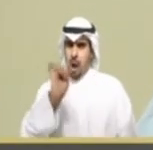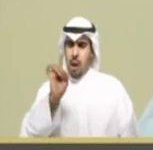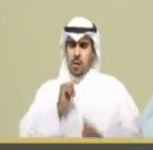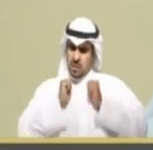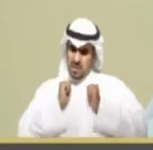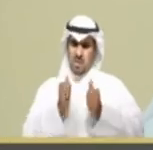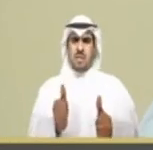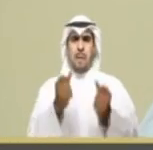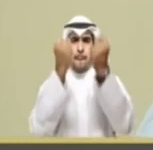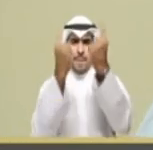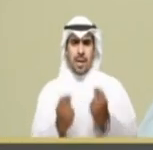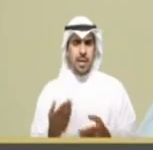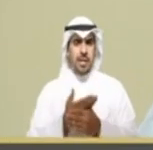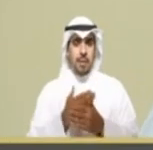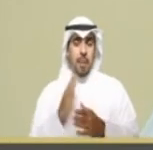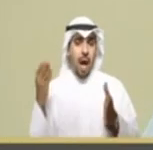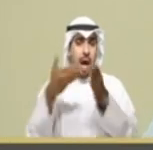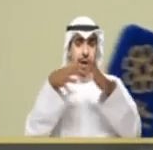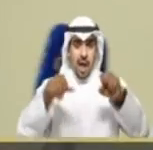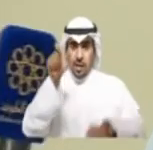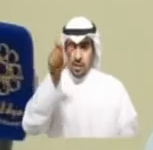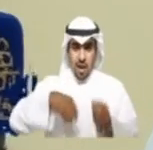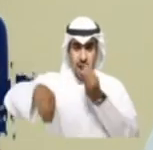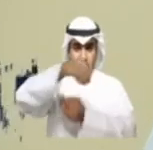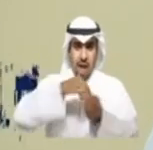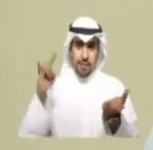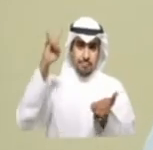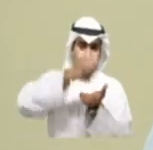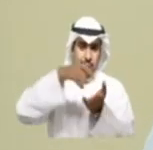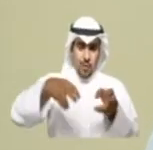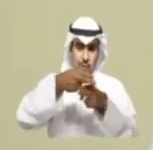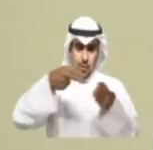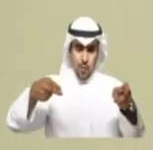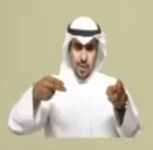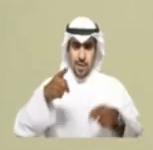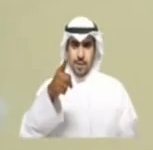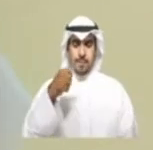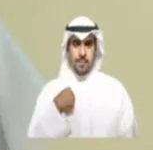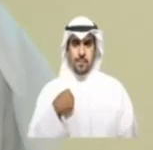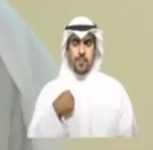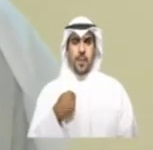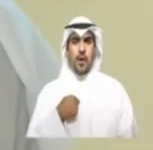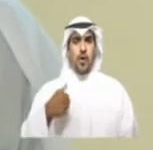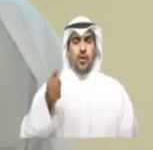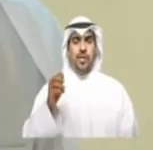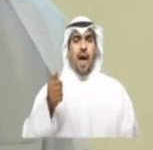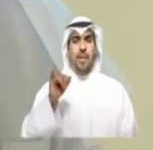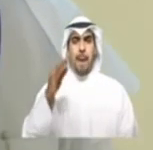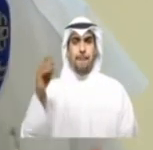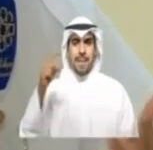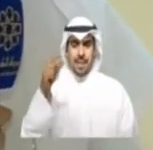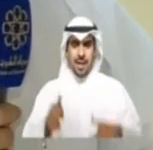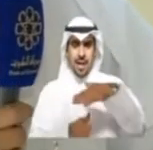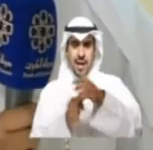سنعمل حتى يرجع آخر حاج إلى دولة الكويت. العافية. الأستاذ محمد ناصر العليم نائب رئيس بعثة الحج